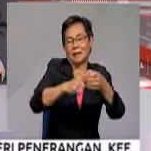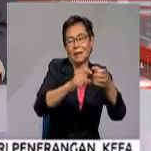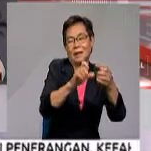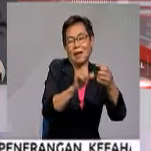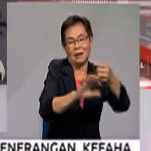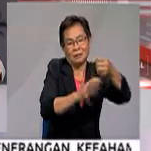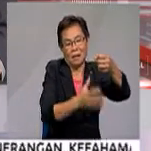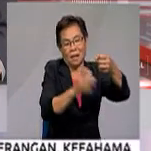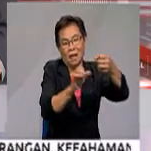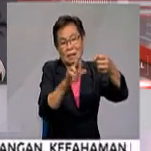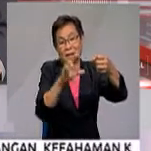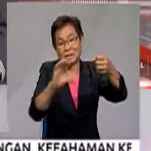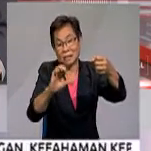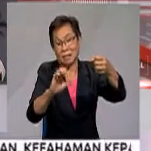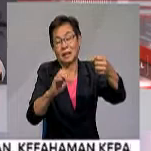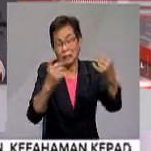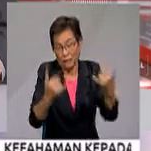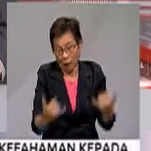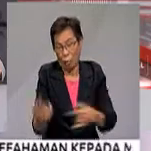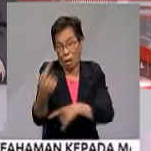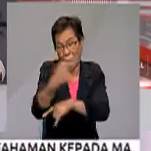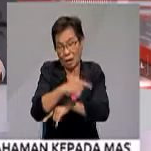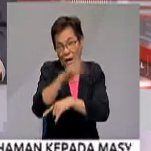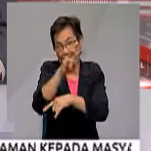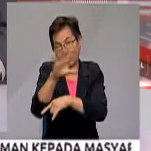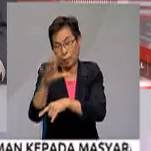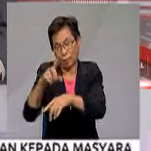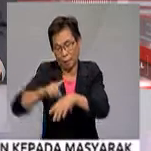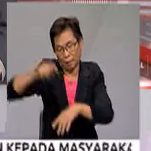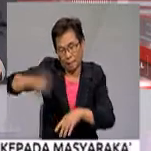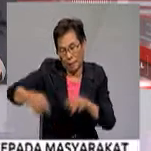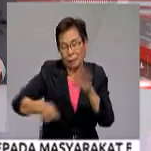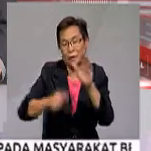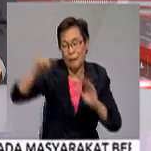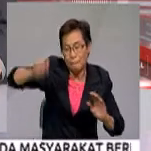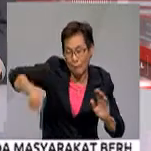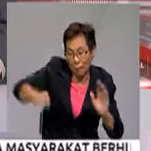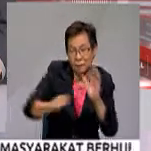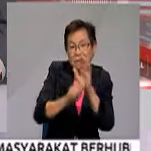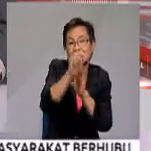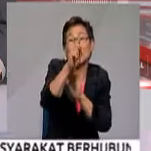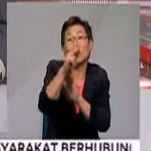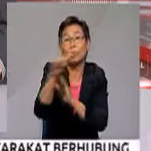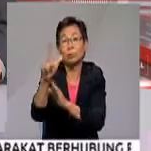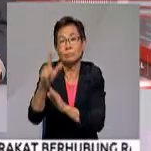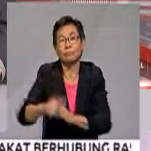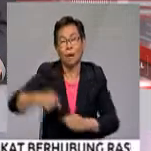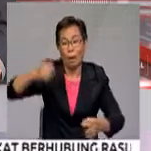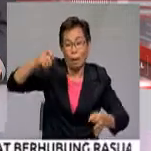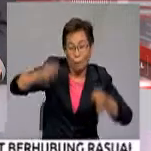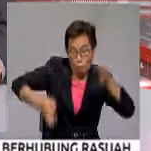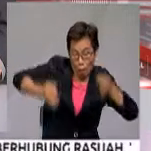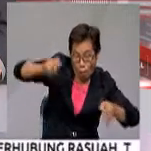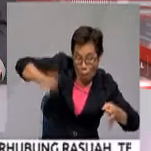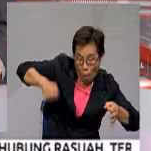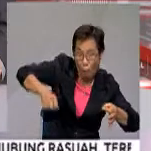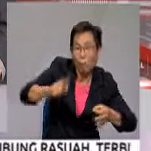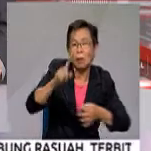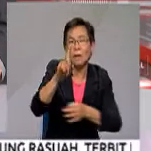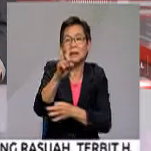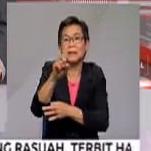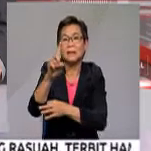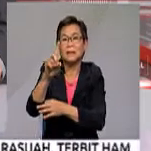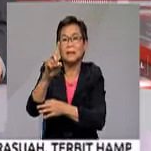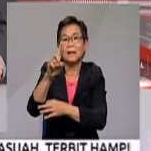Siam Berhad yang memasuki hari ke-65 di Mahkamah Tinggi Kuala Lumpur. Dalam prosiding hari ini, Timbalan Pendakwa Raya Dato'